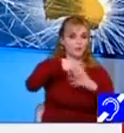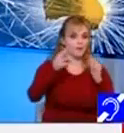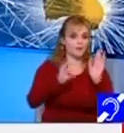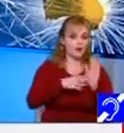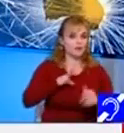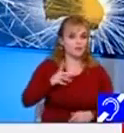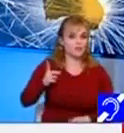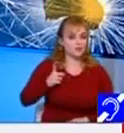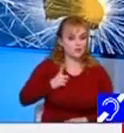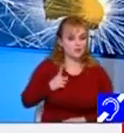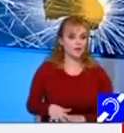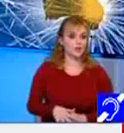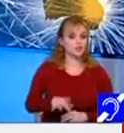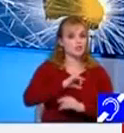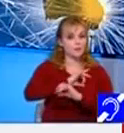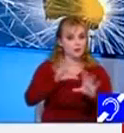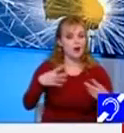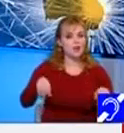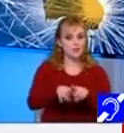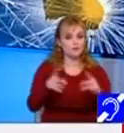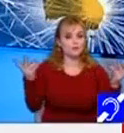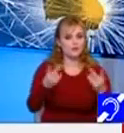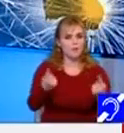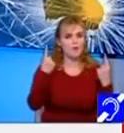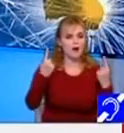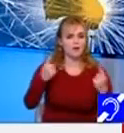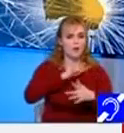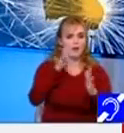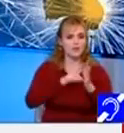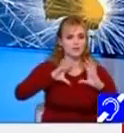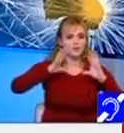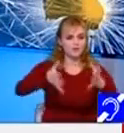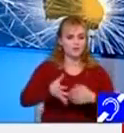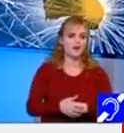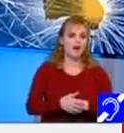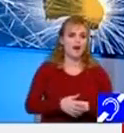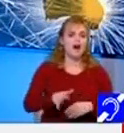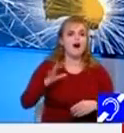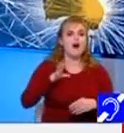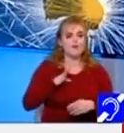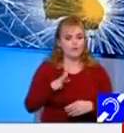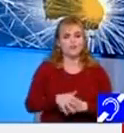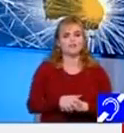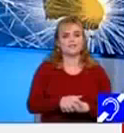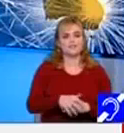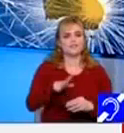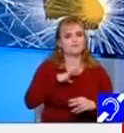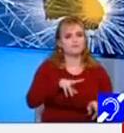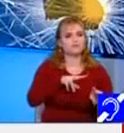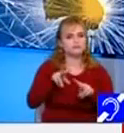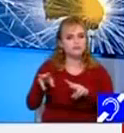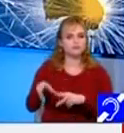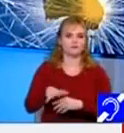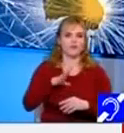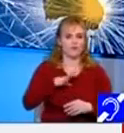A fost așteptat cu nerăbdare și sărbătorit cum se cuvine în marile orașe ale lumii. În mijlocul unor măsuri excepționale de securitate,